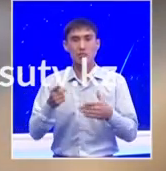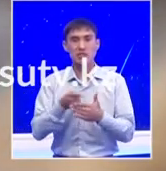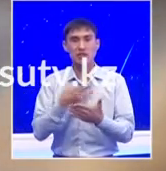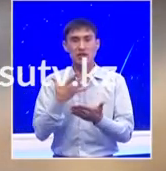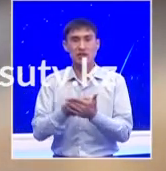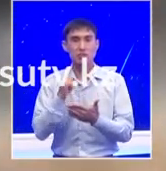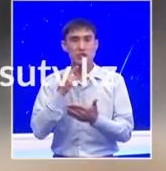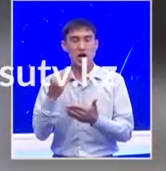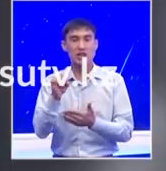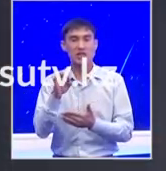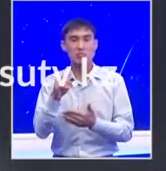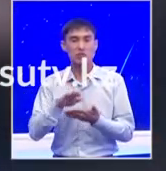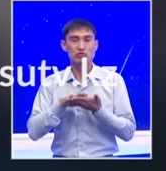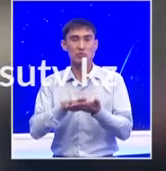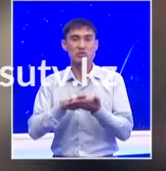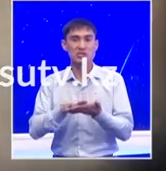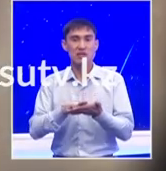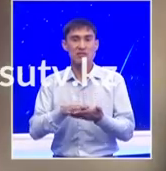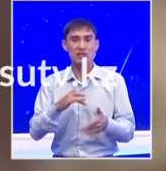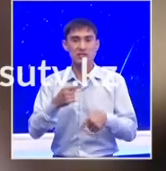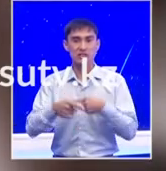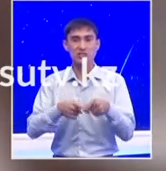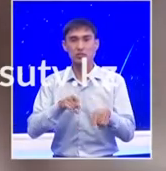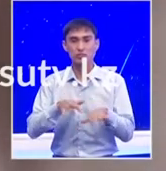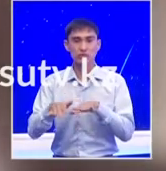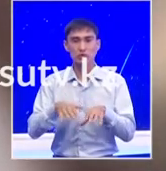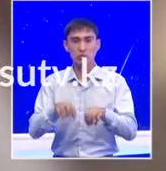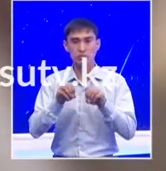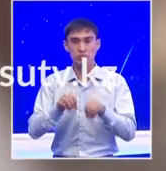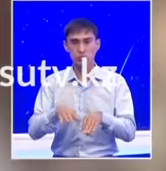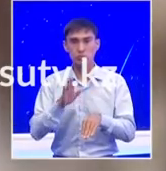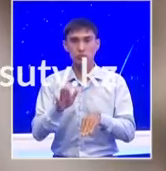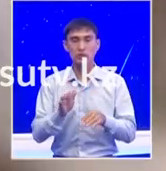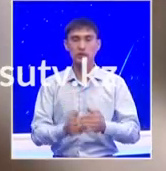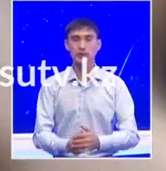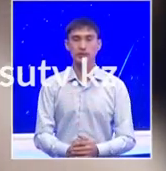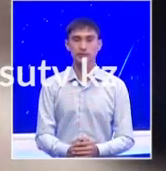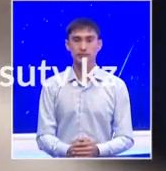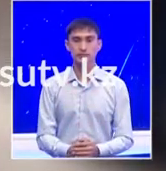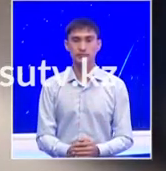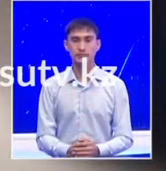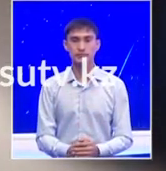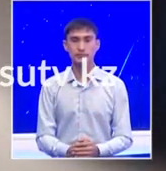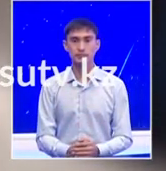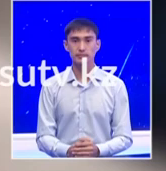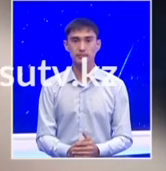своих обидчиков Адиль Ермеков уже написал заявление, на основании которого будет принято процессуальное